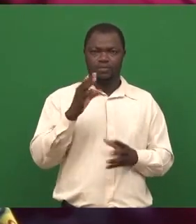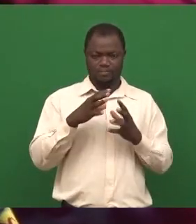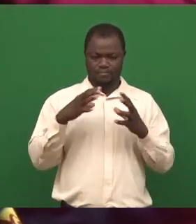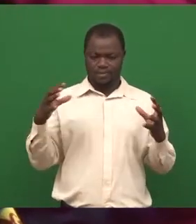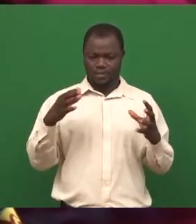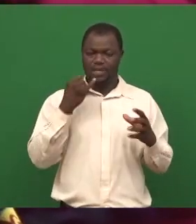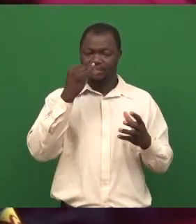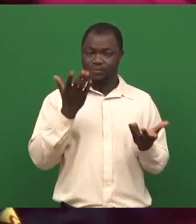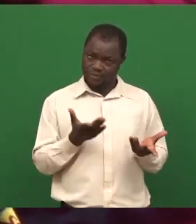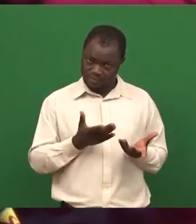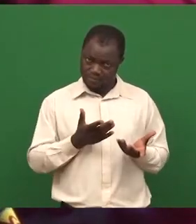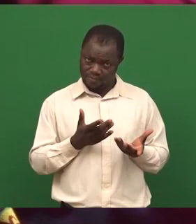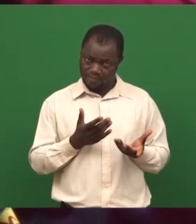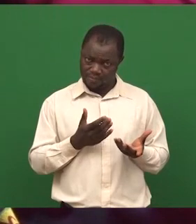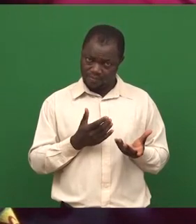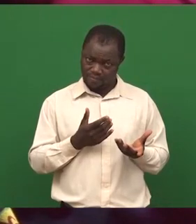chizhinji